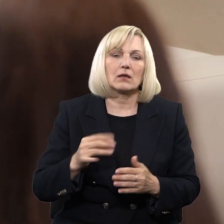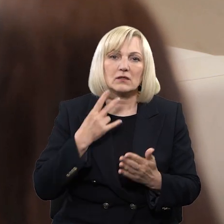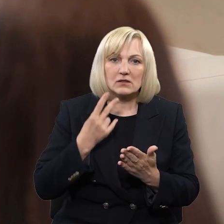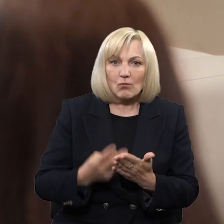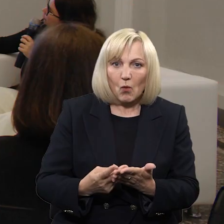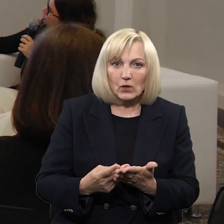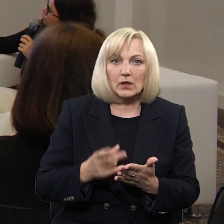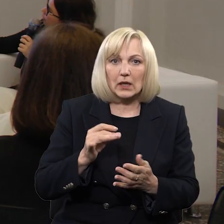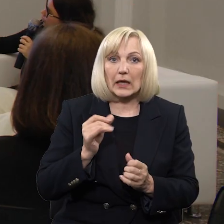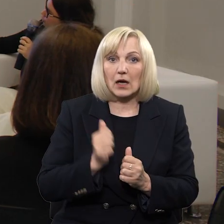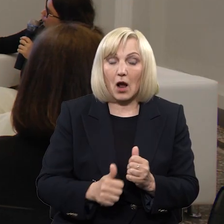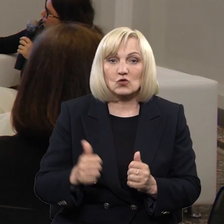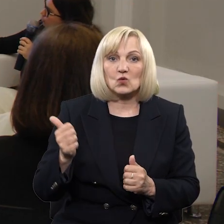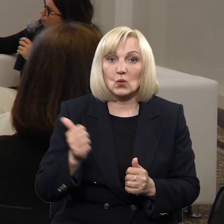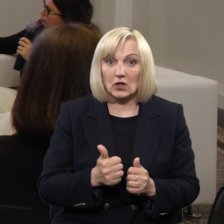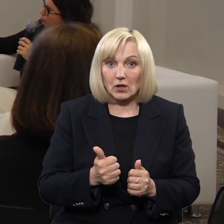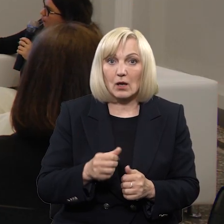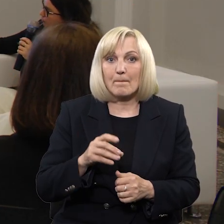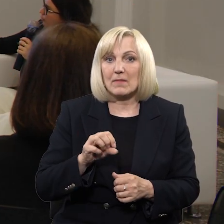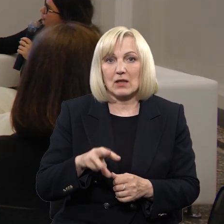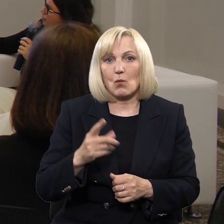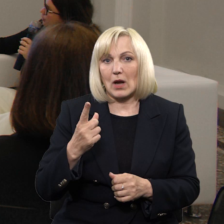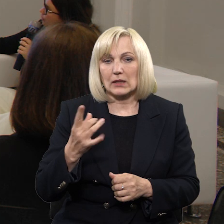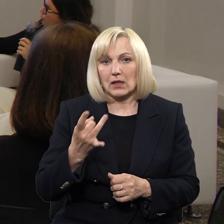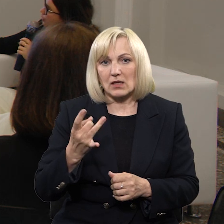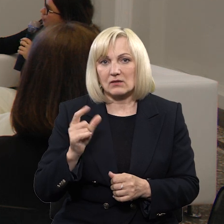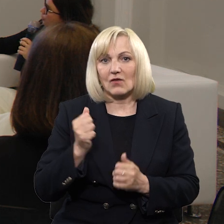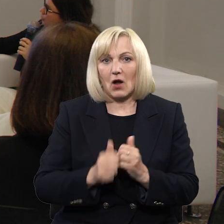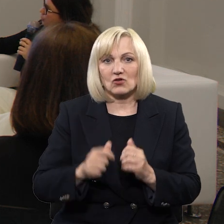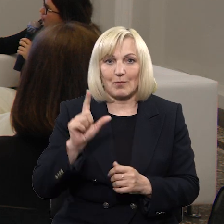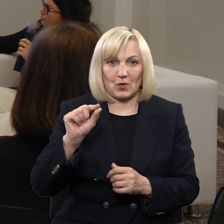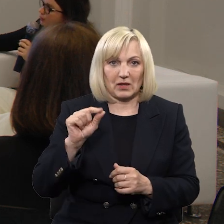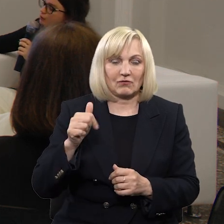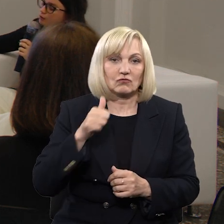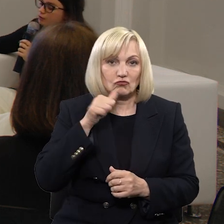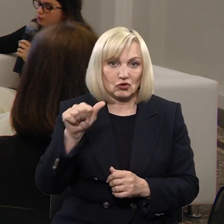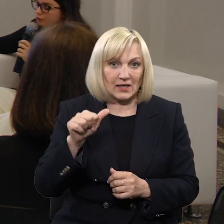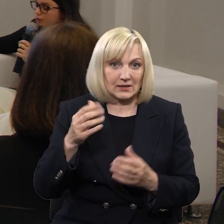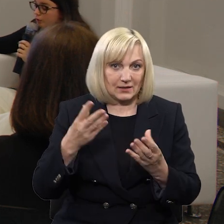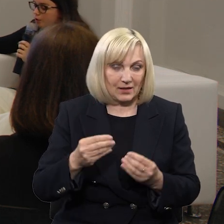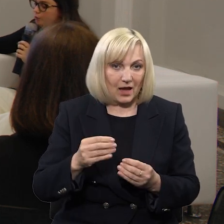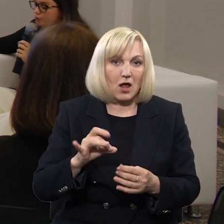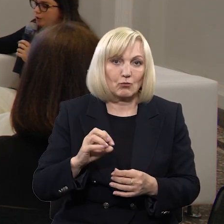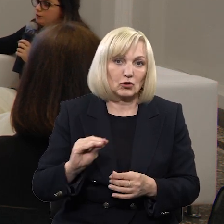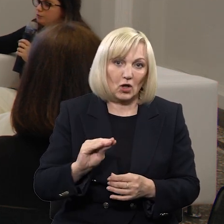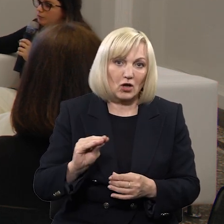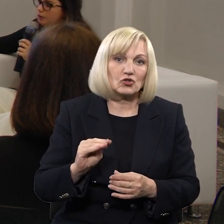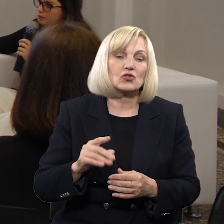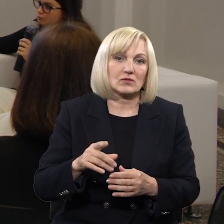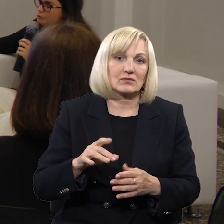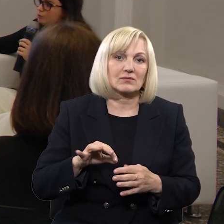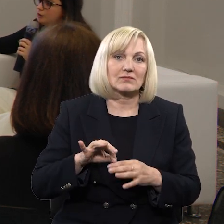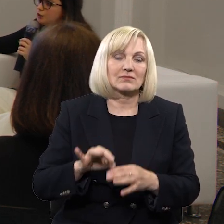и каждую неделю минимум один раз каждый понедельник в час дня Эрмитаж выпускает